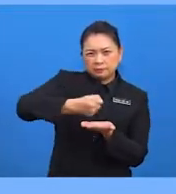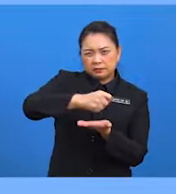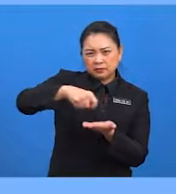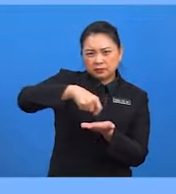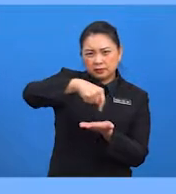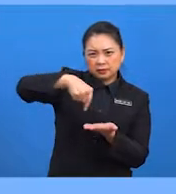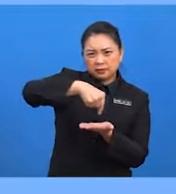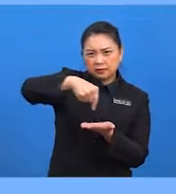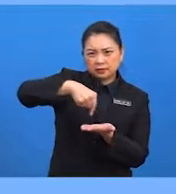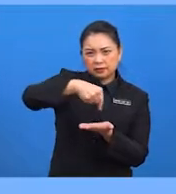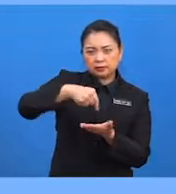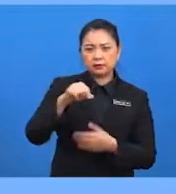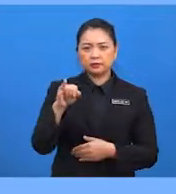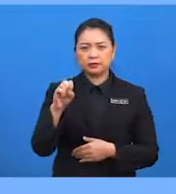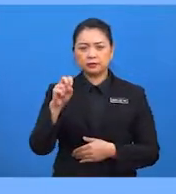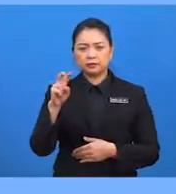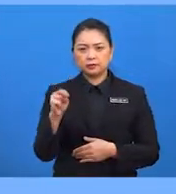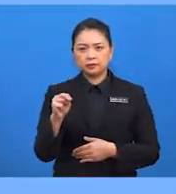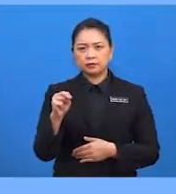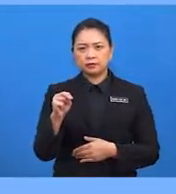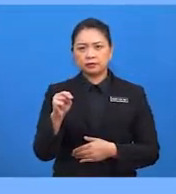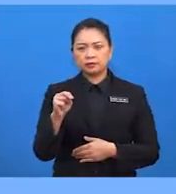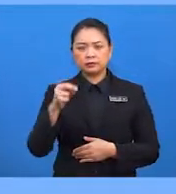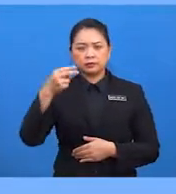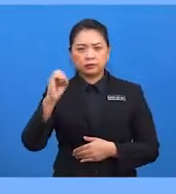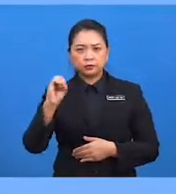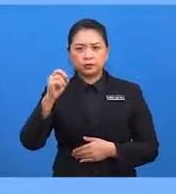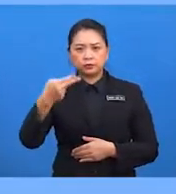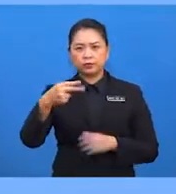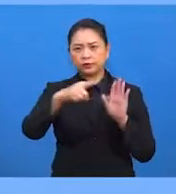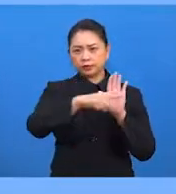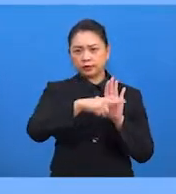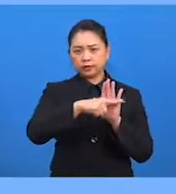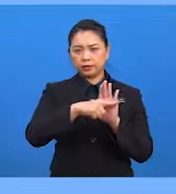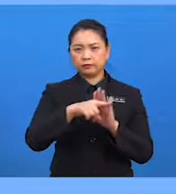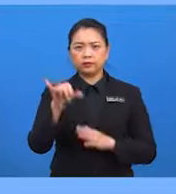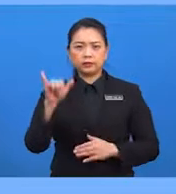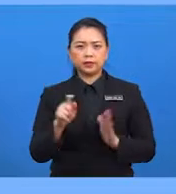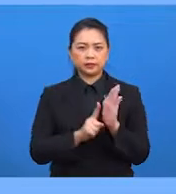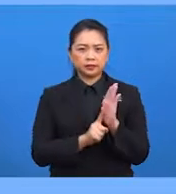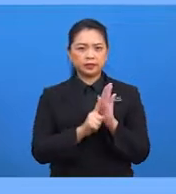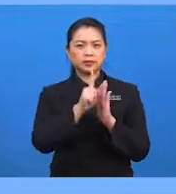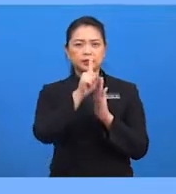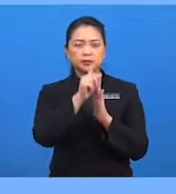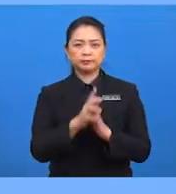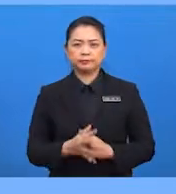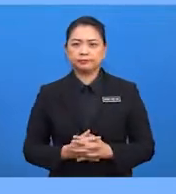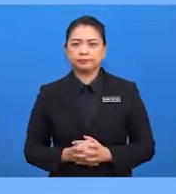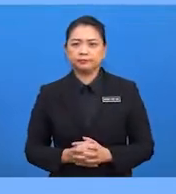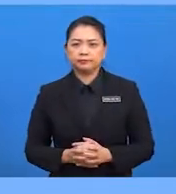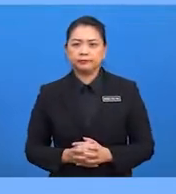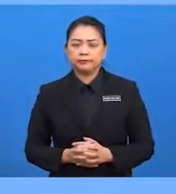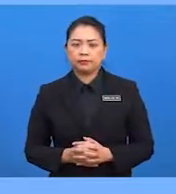menghasilkan kepekatan ion hidroksida OH negatif yang